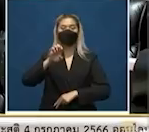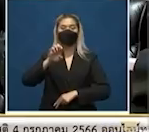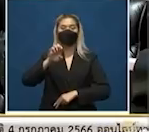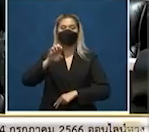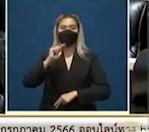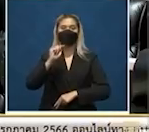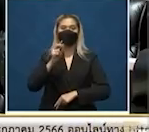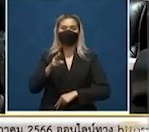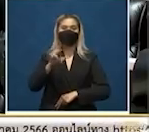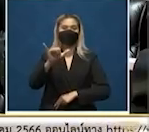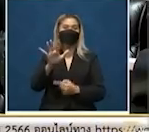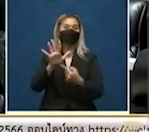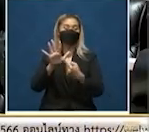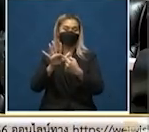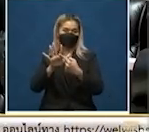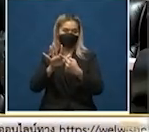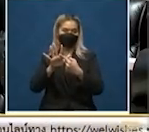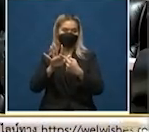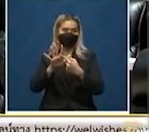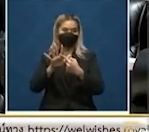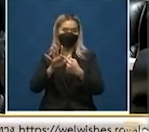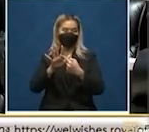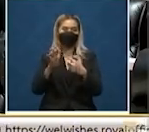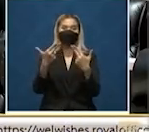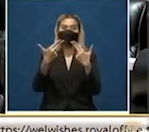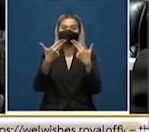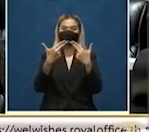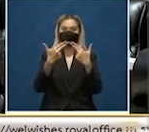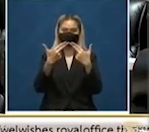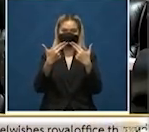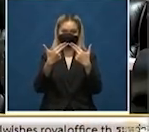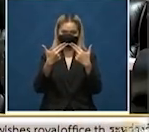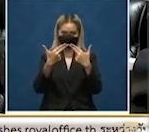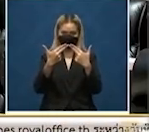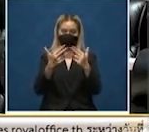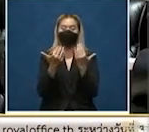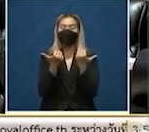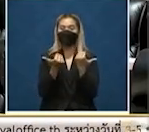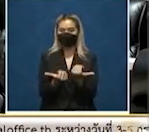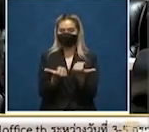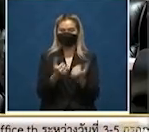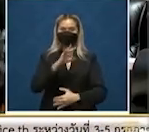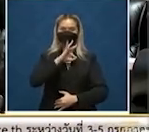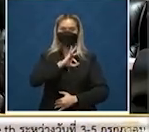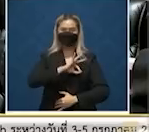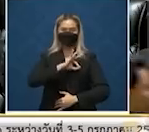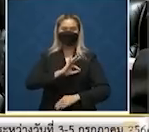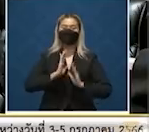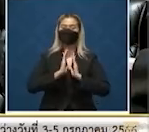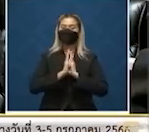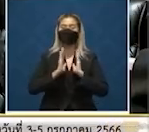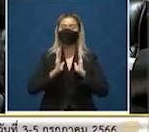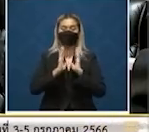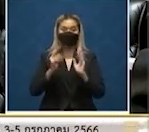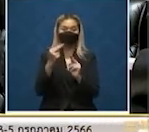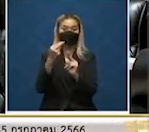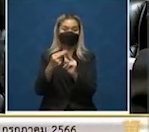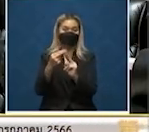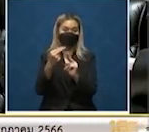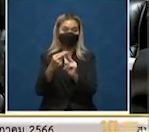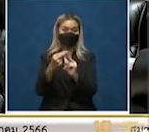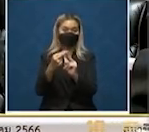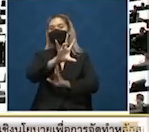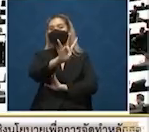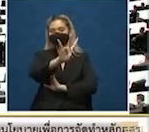312เสียงนะถึงบอกไงว่าเสียงไม่แตกไม่แตกแถวแล้วมีเสียงเพิ่มขึ้นมาจากไหนไม่รู้ด้วยเรามาสัก 2-3เสียงด้วยกัน